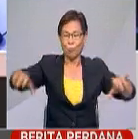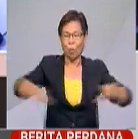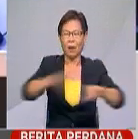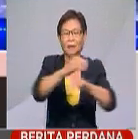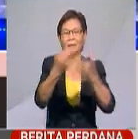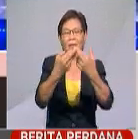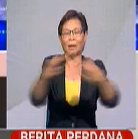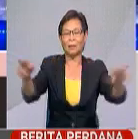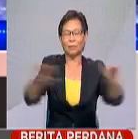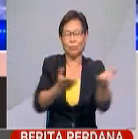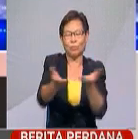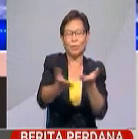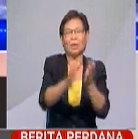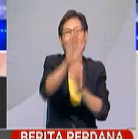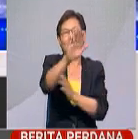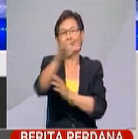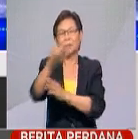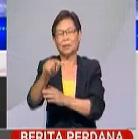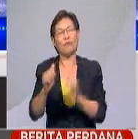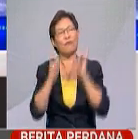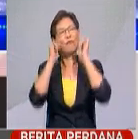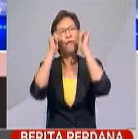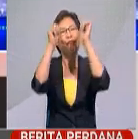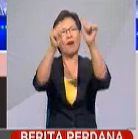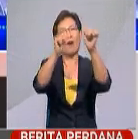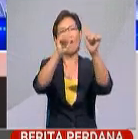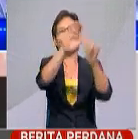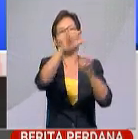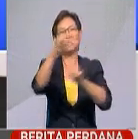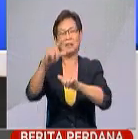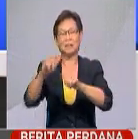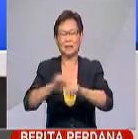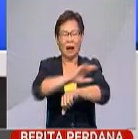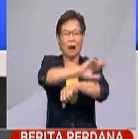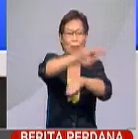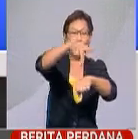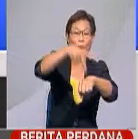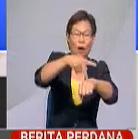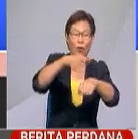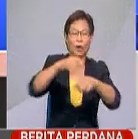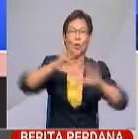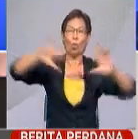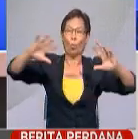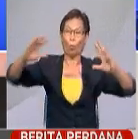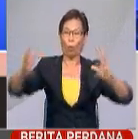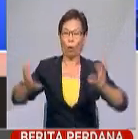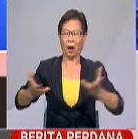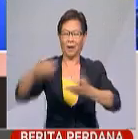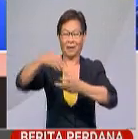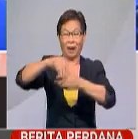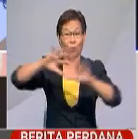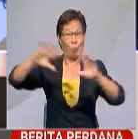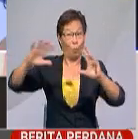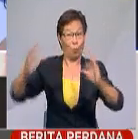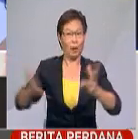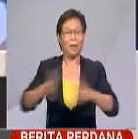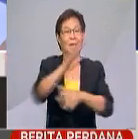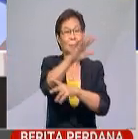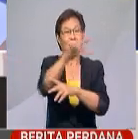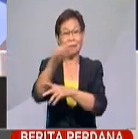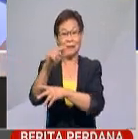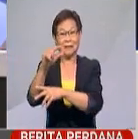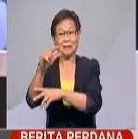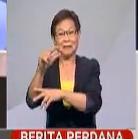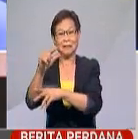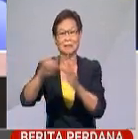dan melancarkan perkhidmatan 5G, the first 5G island in the world for Langkawi. Baik, Datuk, difahamkan 5GDP ini